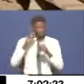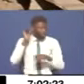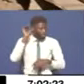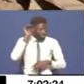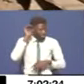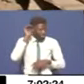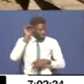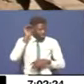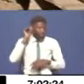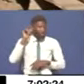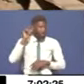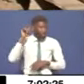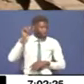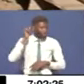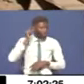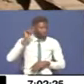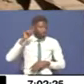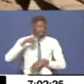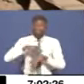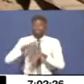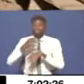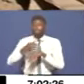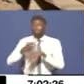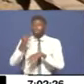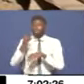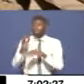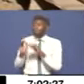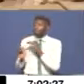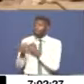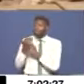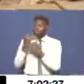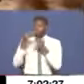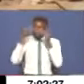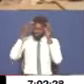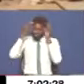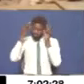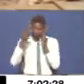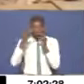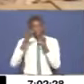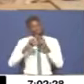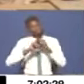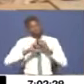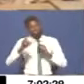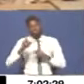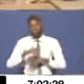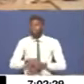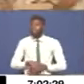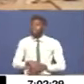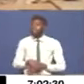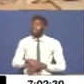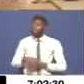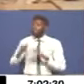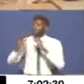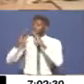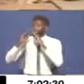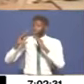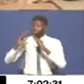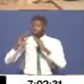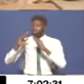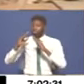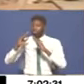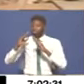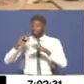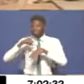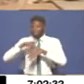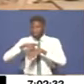saa 9:30 alfajiri na ikabidi wakimbilie usalama wao. Hii nyumba tulikuwa tumesikia kitu saa